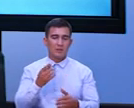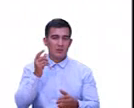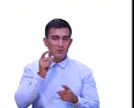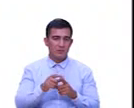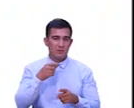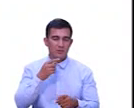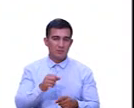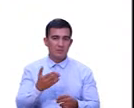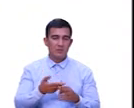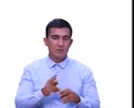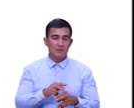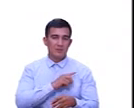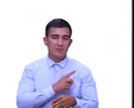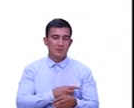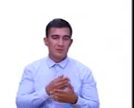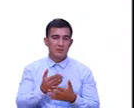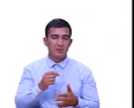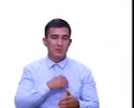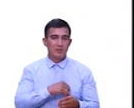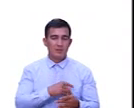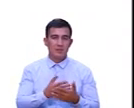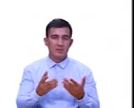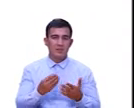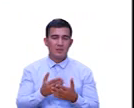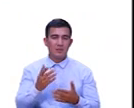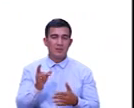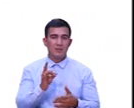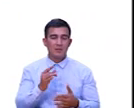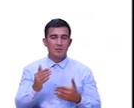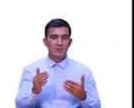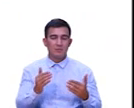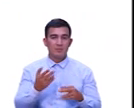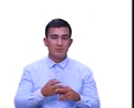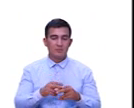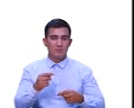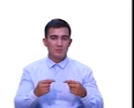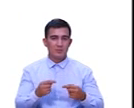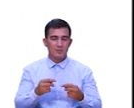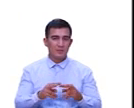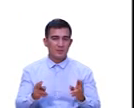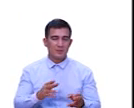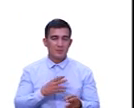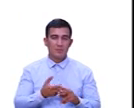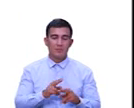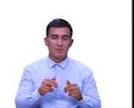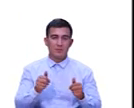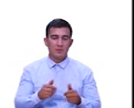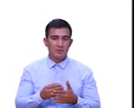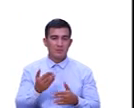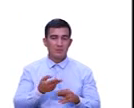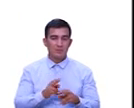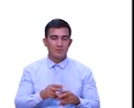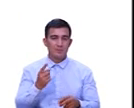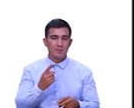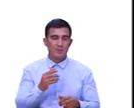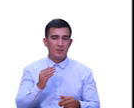mumkinki, kuch ular orasidagi masofaning kvadratiga teskari proporsional ekan. Demak, bu formulani biz birinchi formula